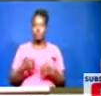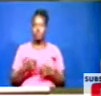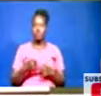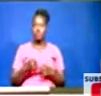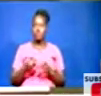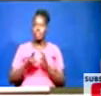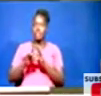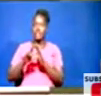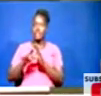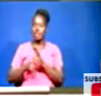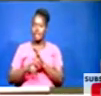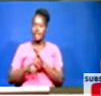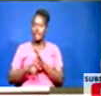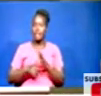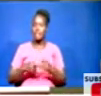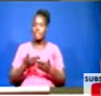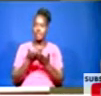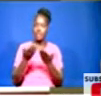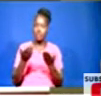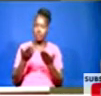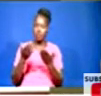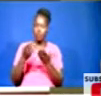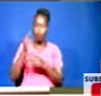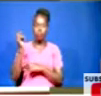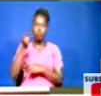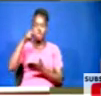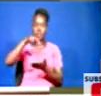Baadaye kukawa na tumbuizo hili la Shujaa Simama.